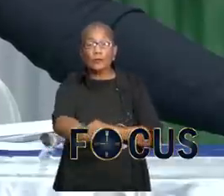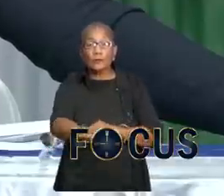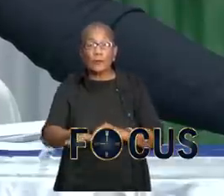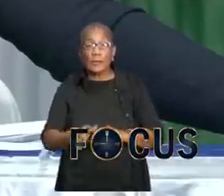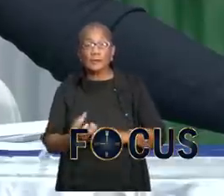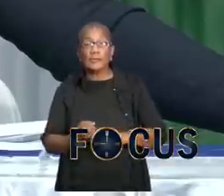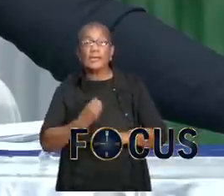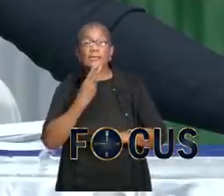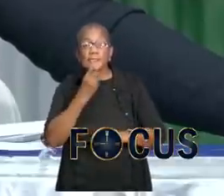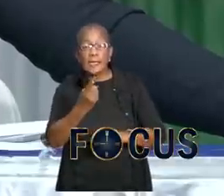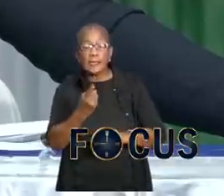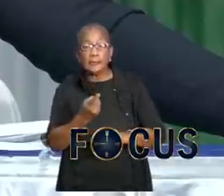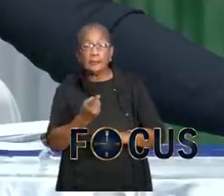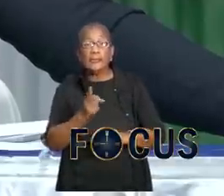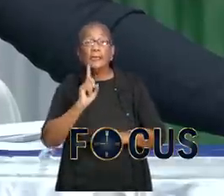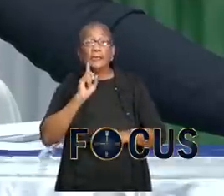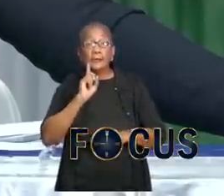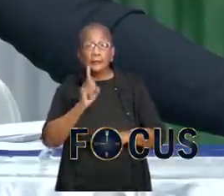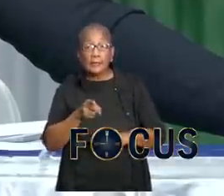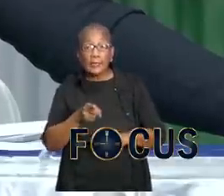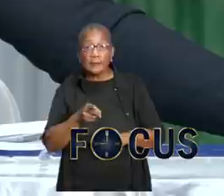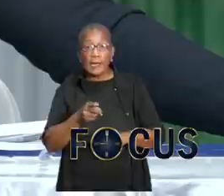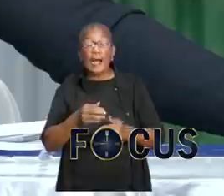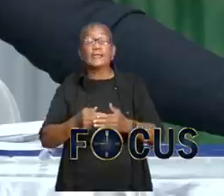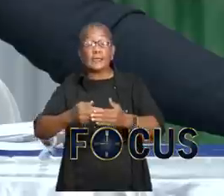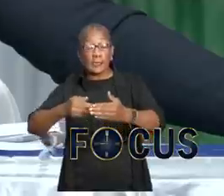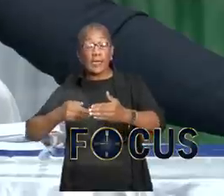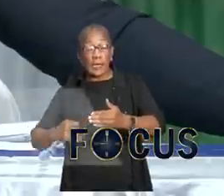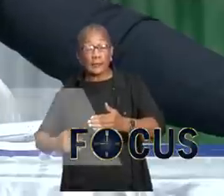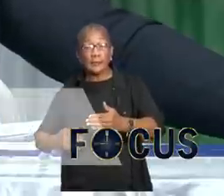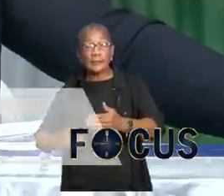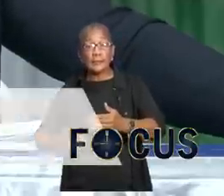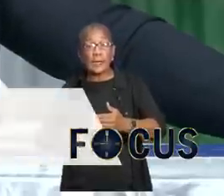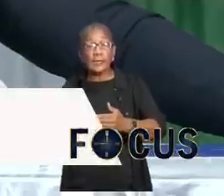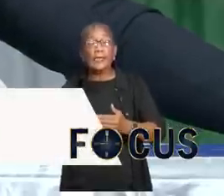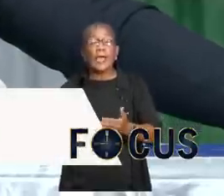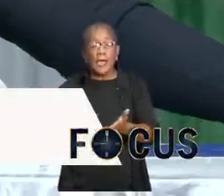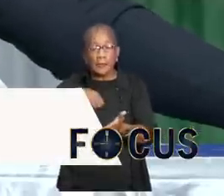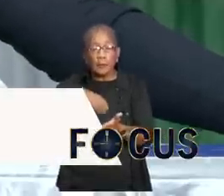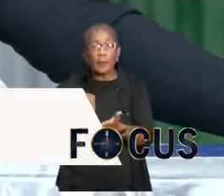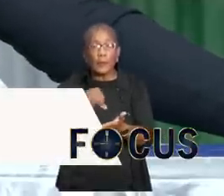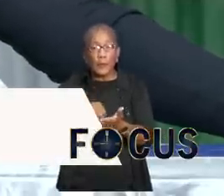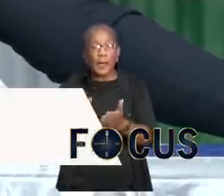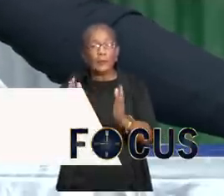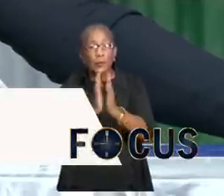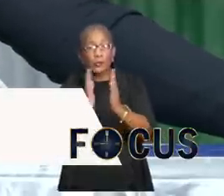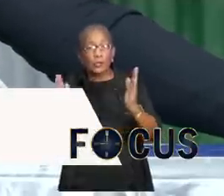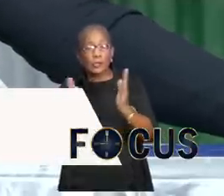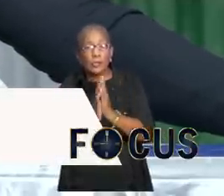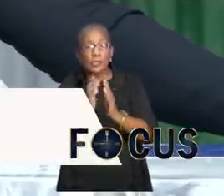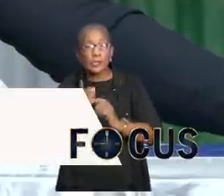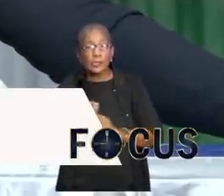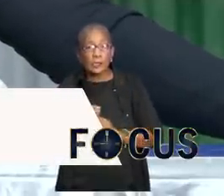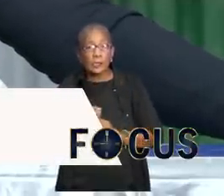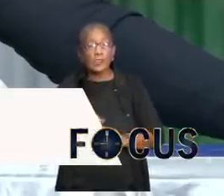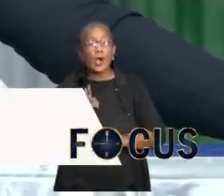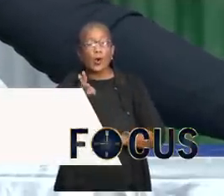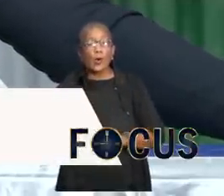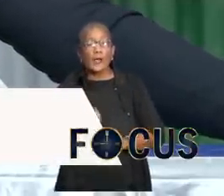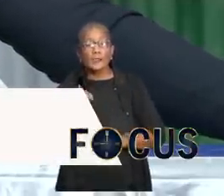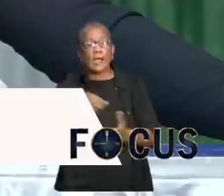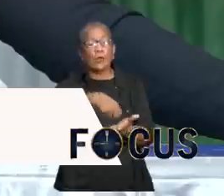mag ik u meegeven dat als daar een achterstand is, er een bepaalde betaalprocedure is die eigenlijk per kwartaal wordt